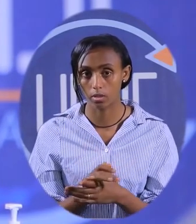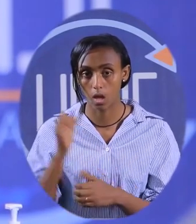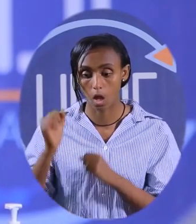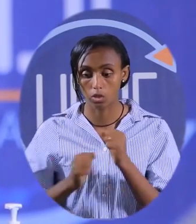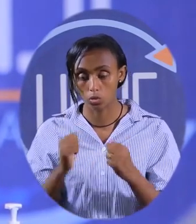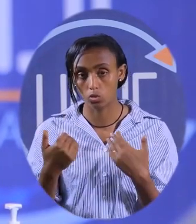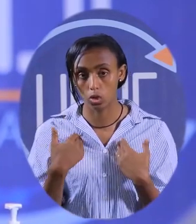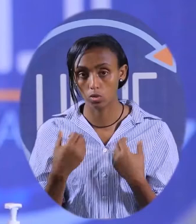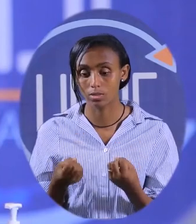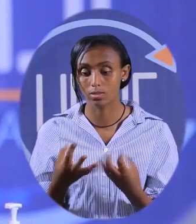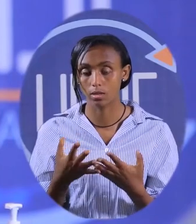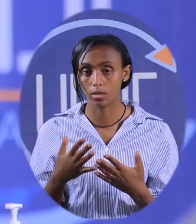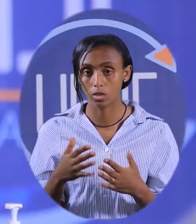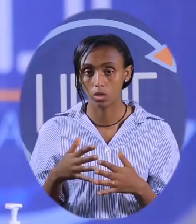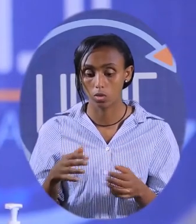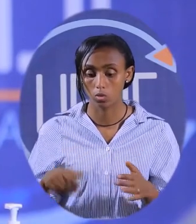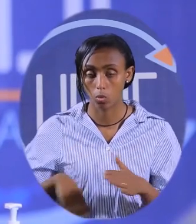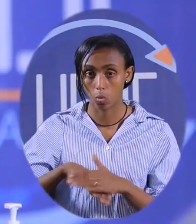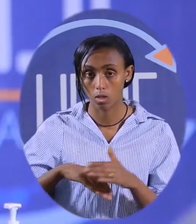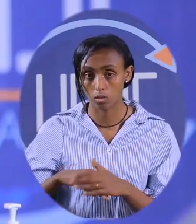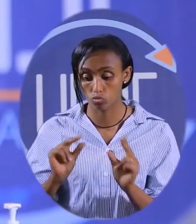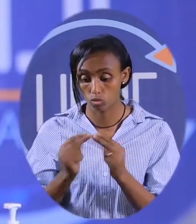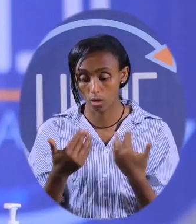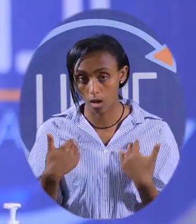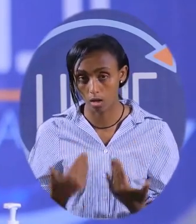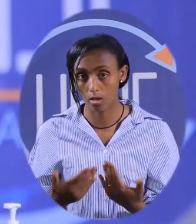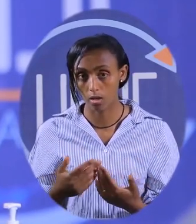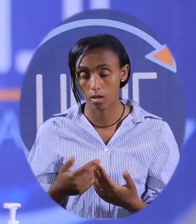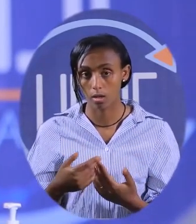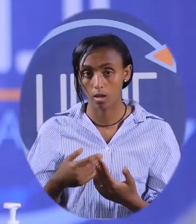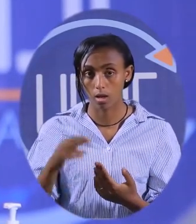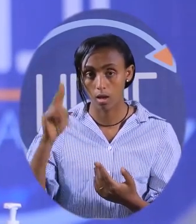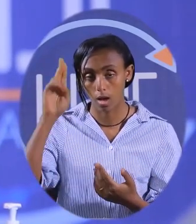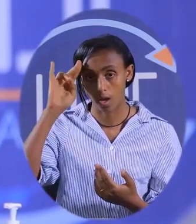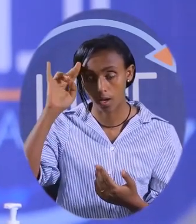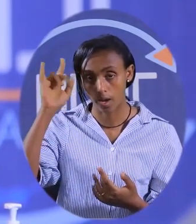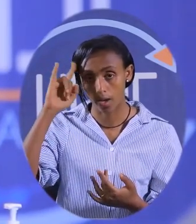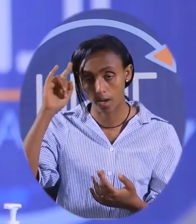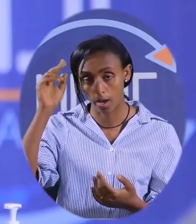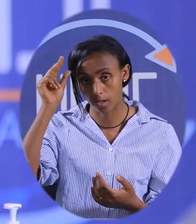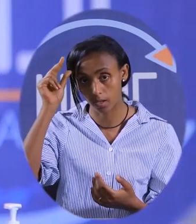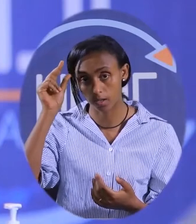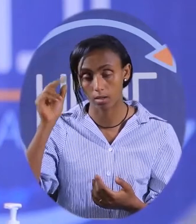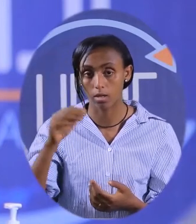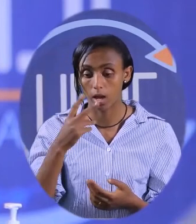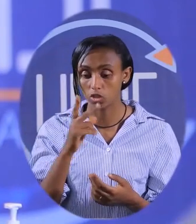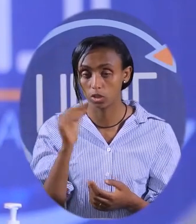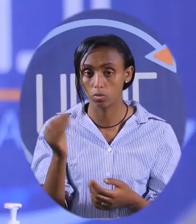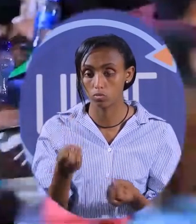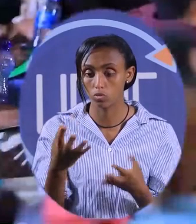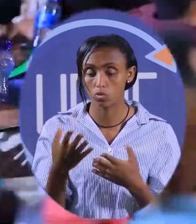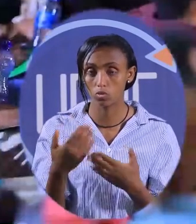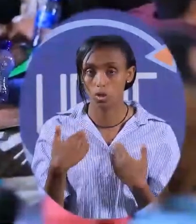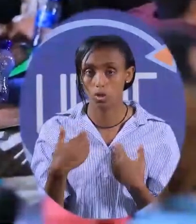አትሌቶች አሉ። ስንት የእግር ኳስ ቡድን አለ፣ ናሽናል ቲም አለ። ኃይሌ ገብረስላሴን ኢንተርቪው አድርጌ የነበረ ልንገራችሁ፣ ብዙ ሪዞርቶች